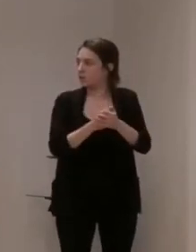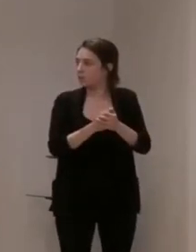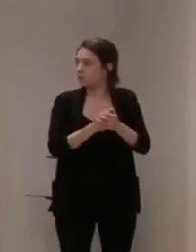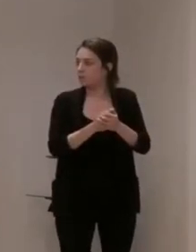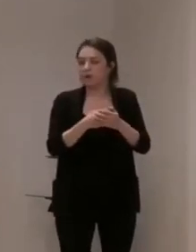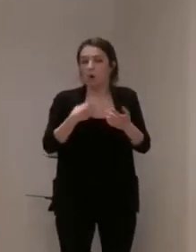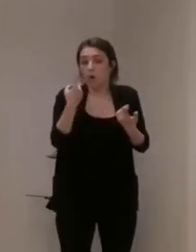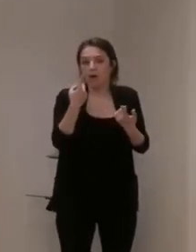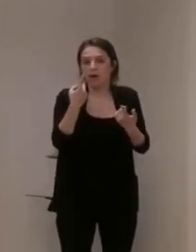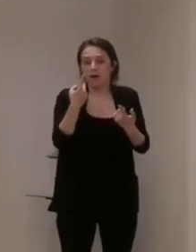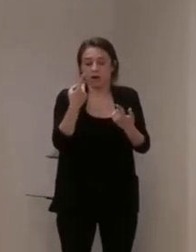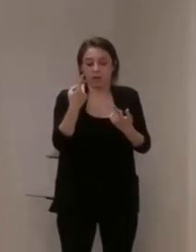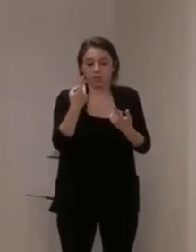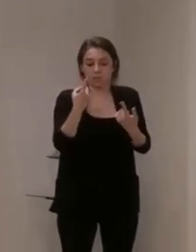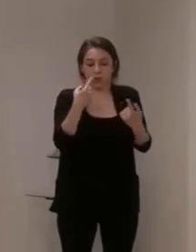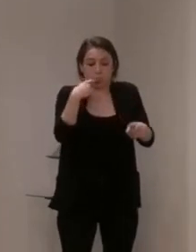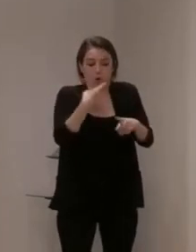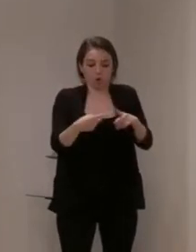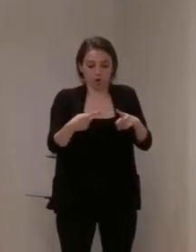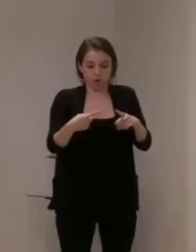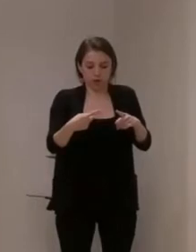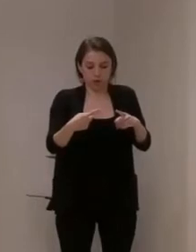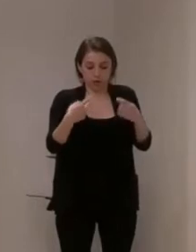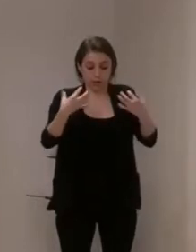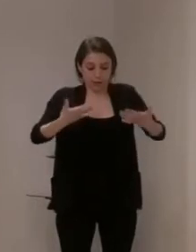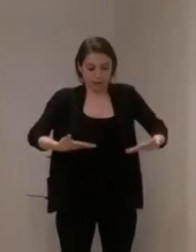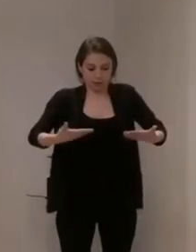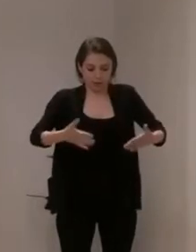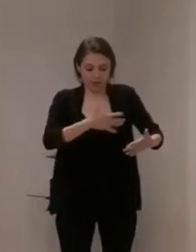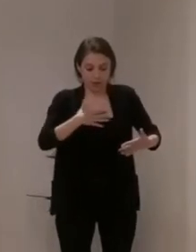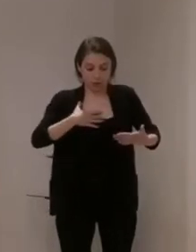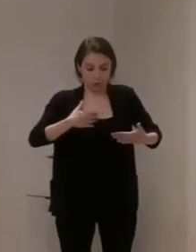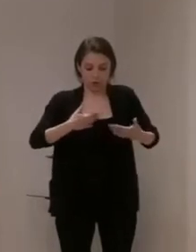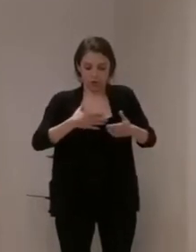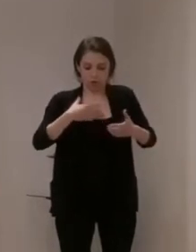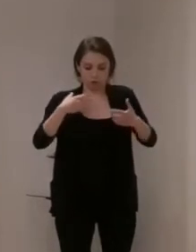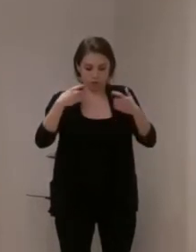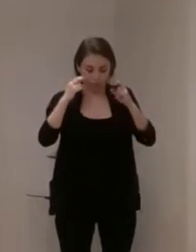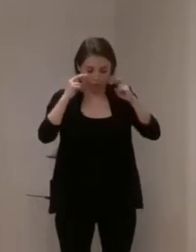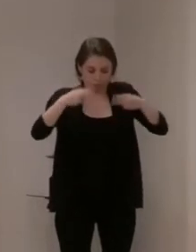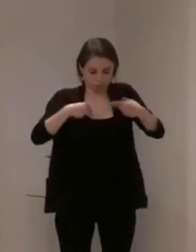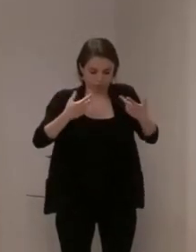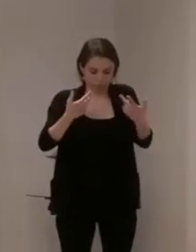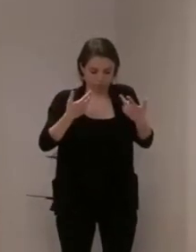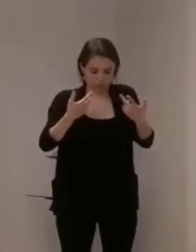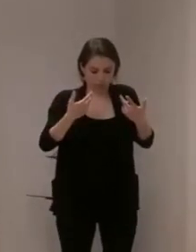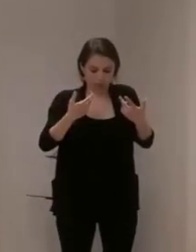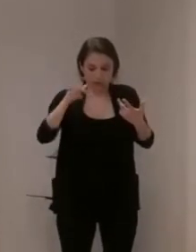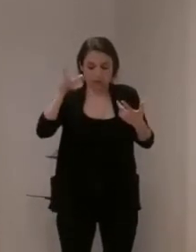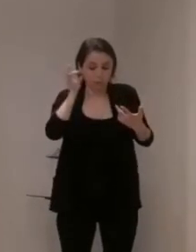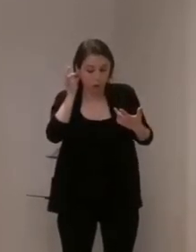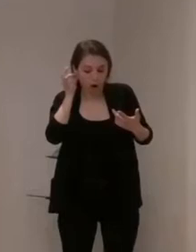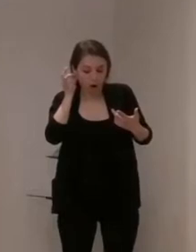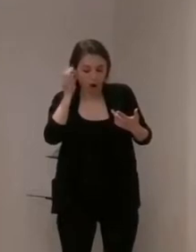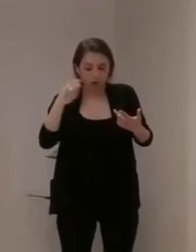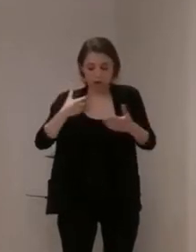una de les facetes importants de, que jo en aquest moment doncs, estic desenvolupant, no jo, només jo, sinó moltes altres dones,